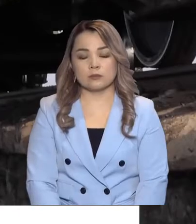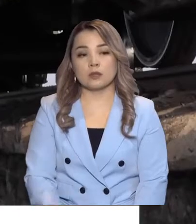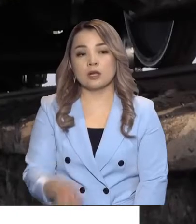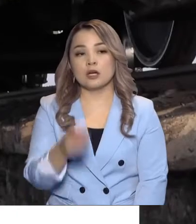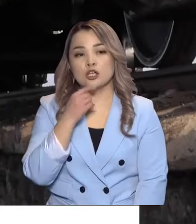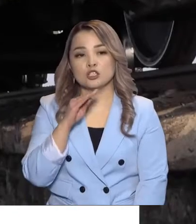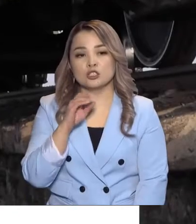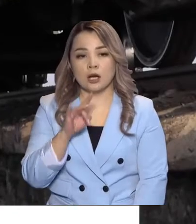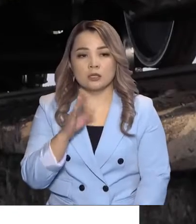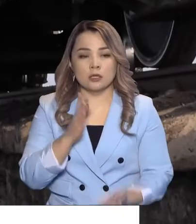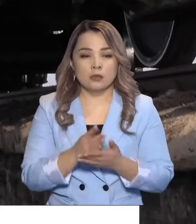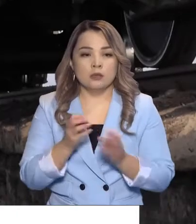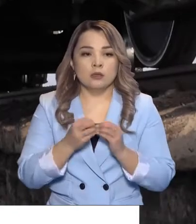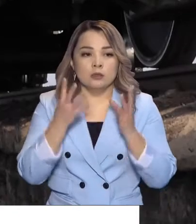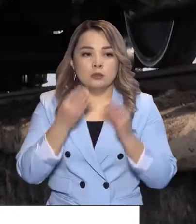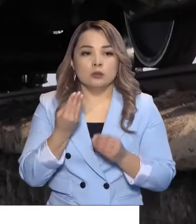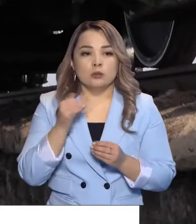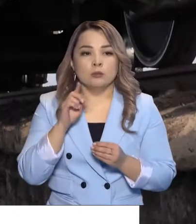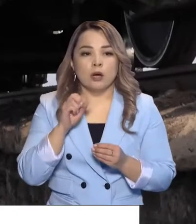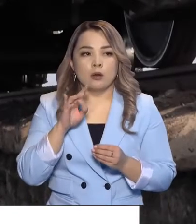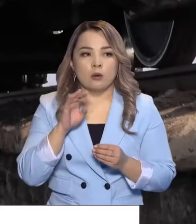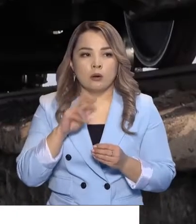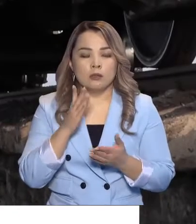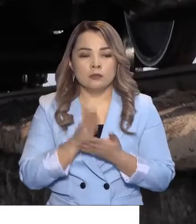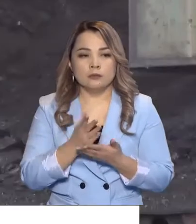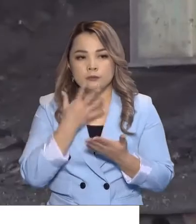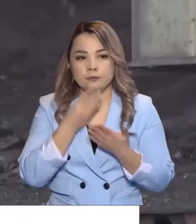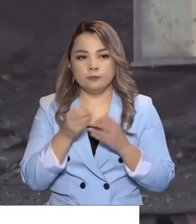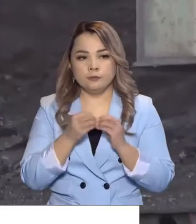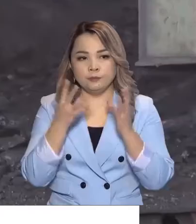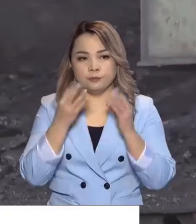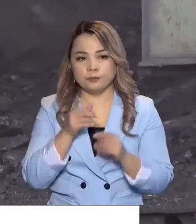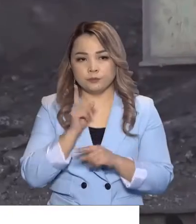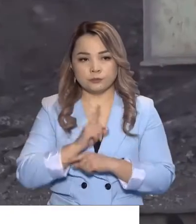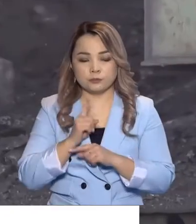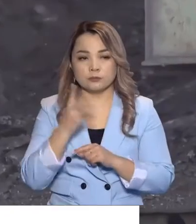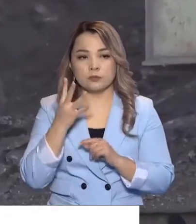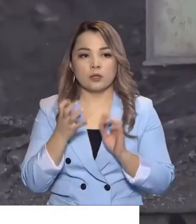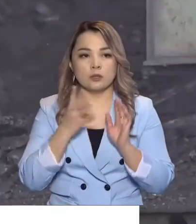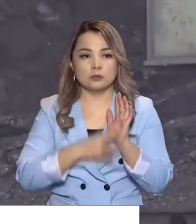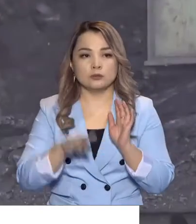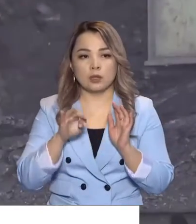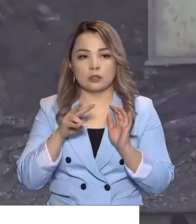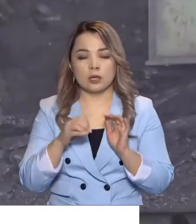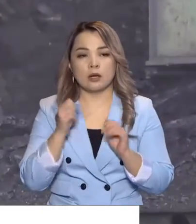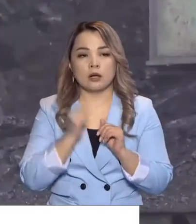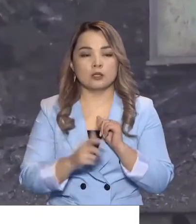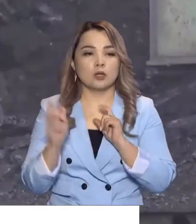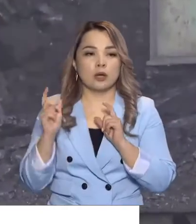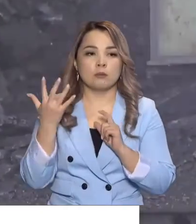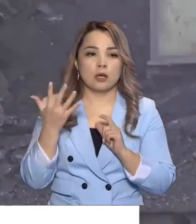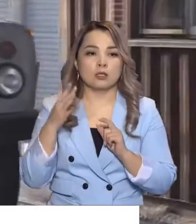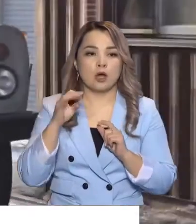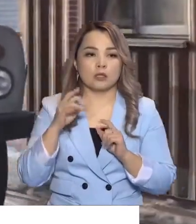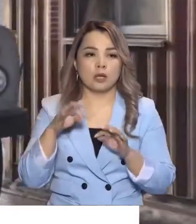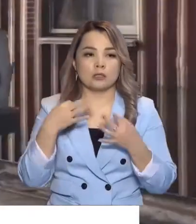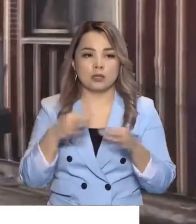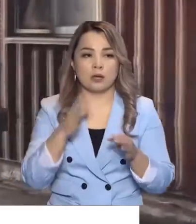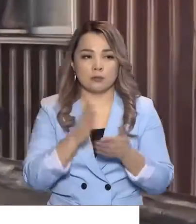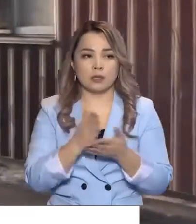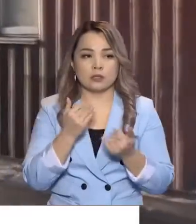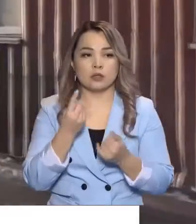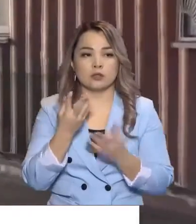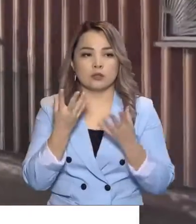Қызыл жарлықтардың 10 күн бойы Шұбаркөлден күткен көмірі осы 490 тонна. Әр көлікке 5 тоннадан ғана тиеуге рұқсат. Бірнеше